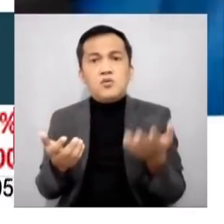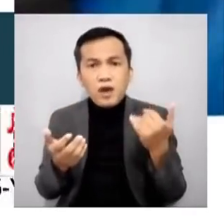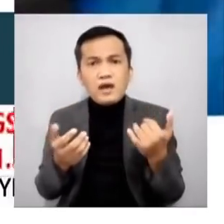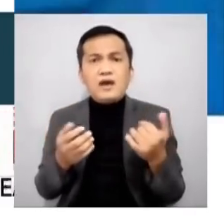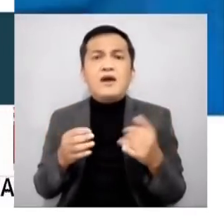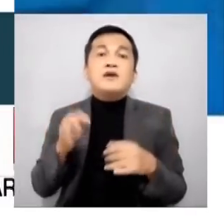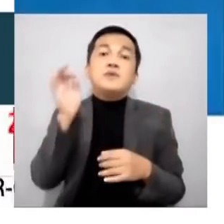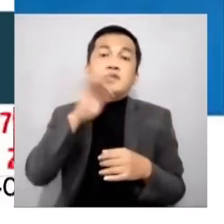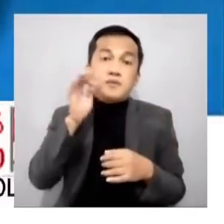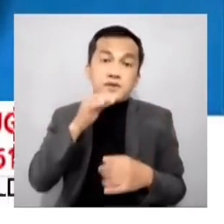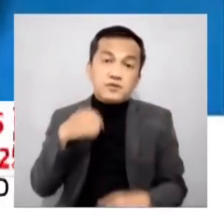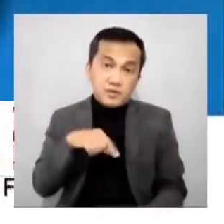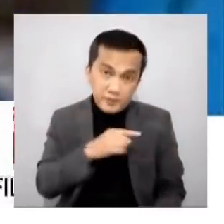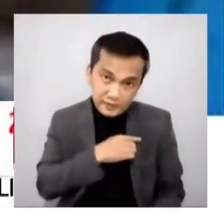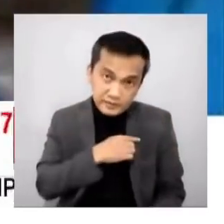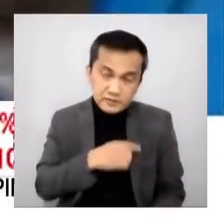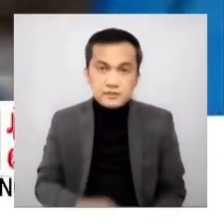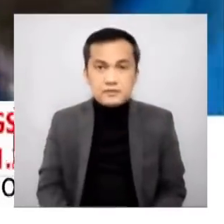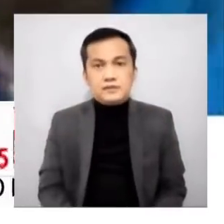kami.